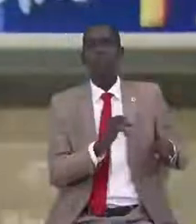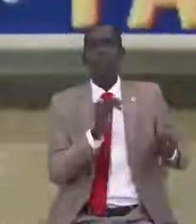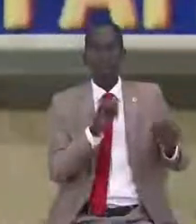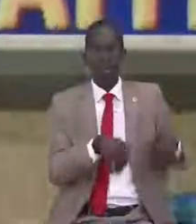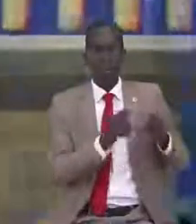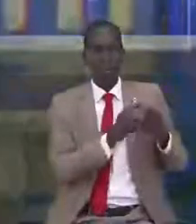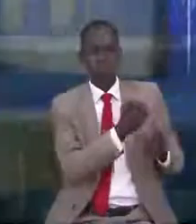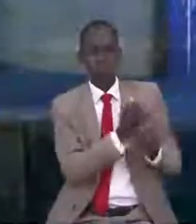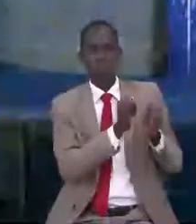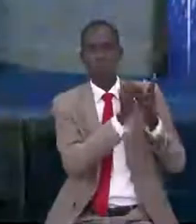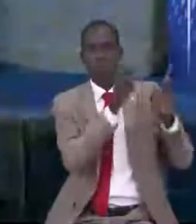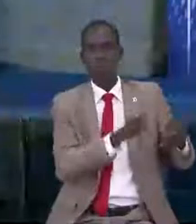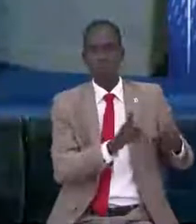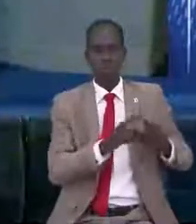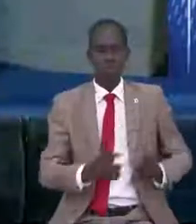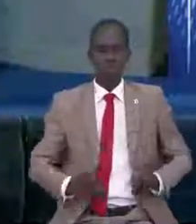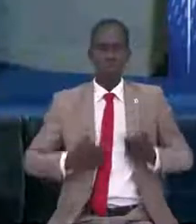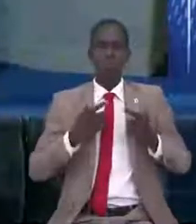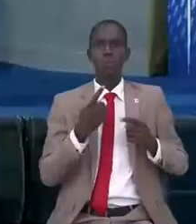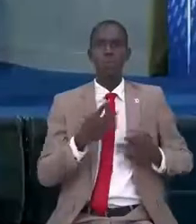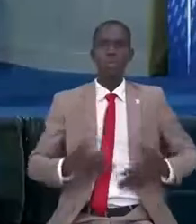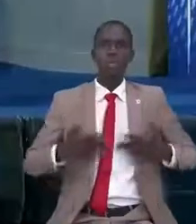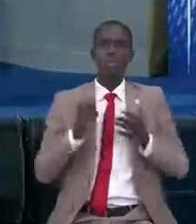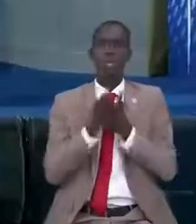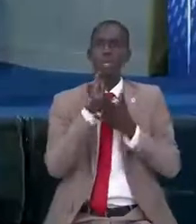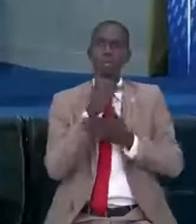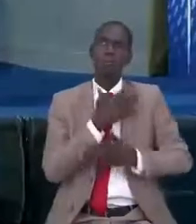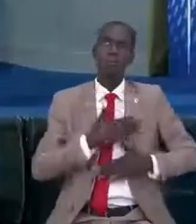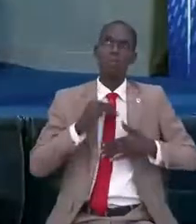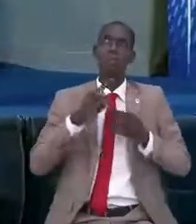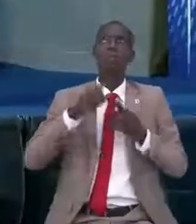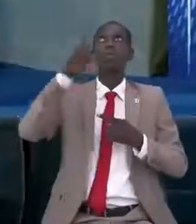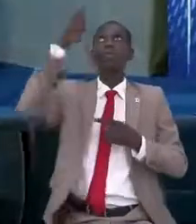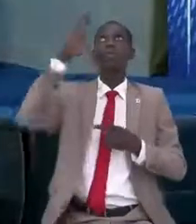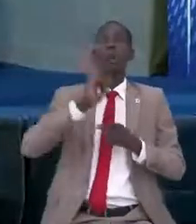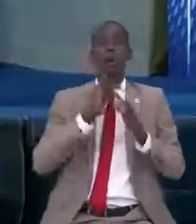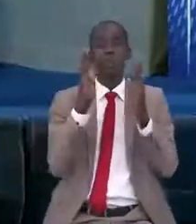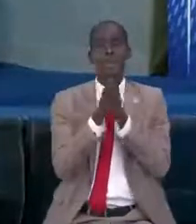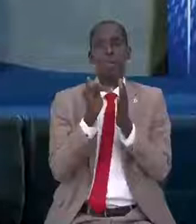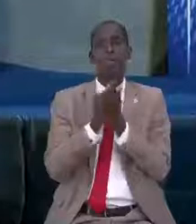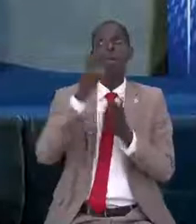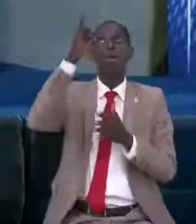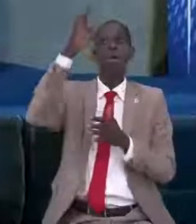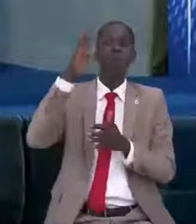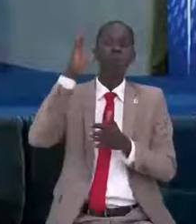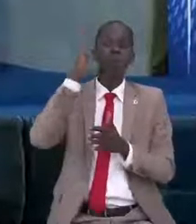savoir comment aider ces gens-là à mener la vie qui plaît à Dieu. Je prie que Dieu fasse de nous des